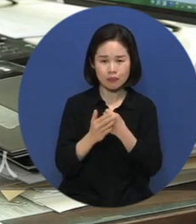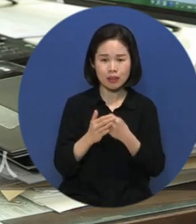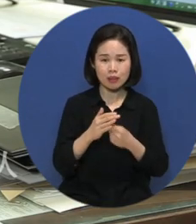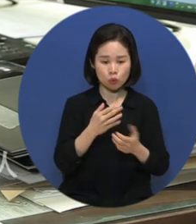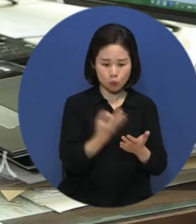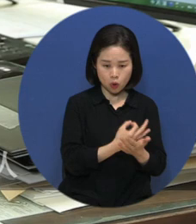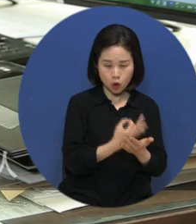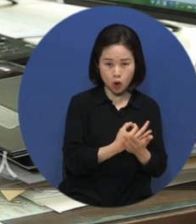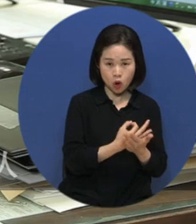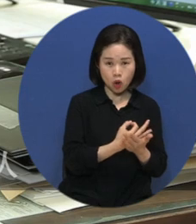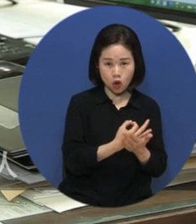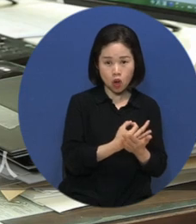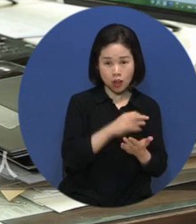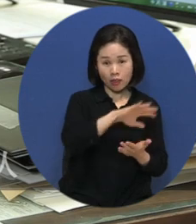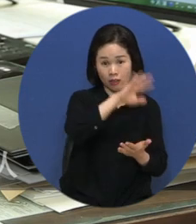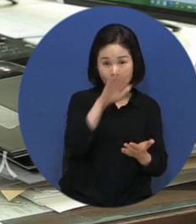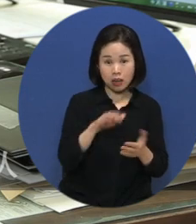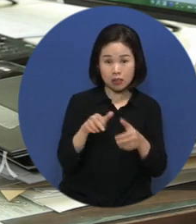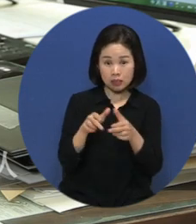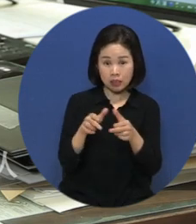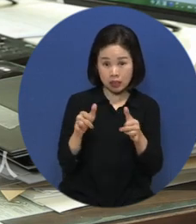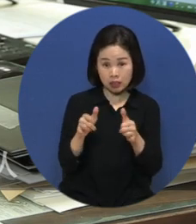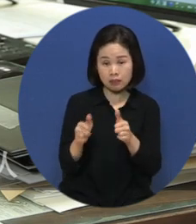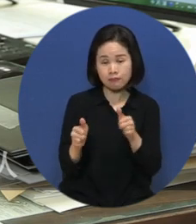돼 있고 또 뭐 그렇다고 해서 뭐